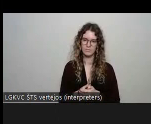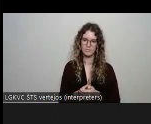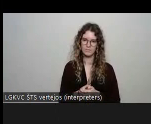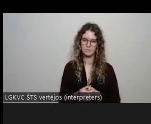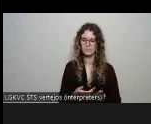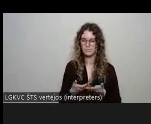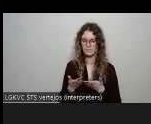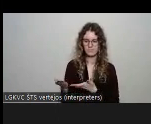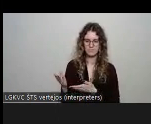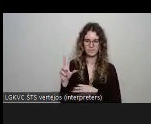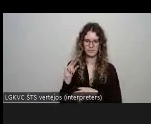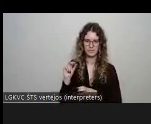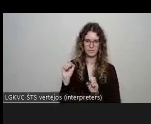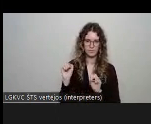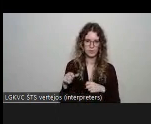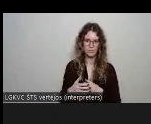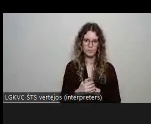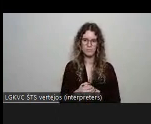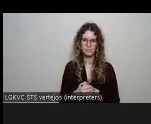Žodis jums. Ačiū.